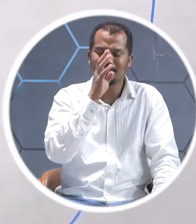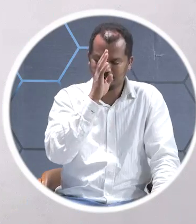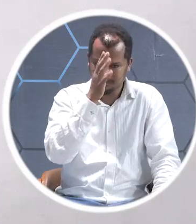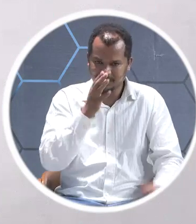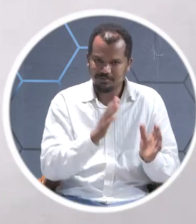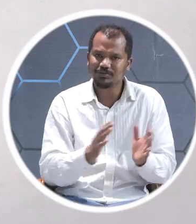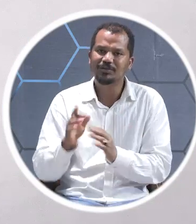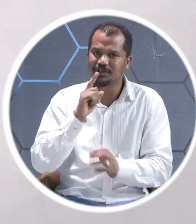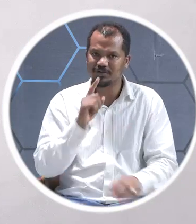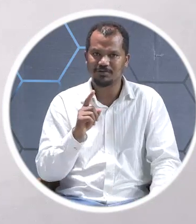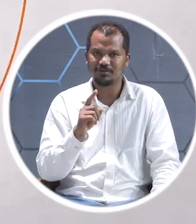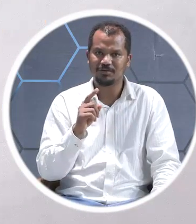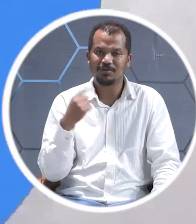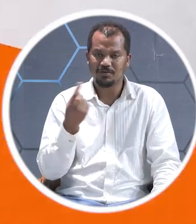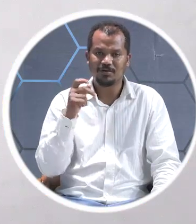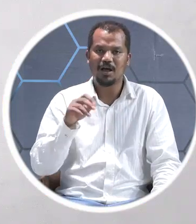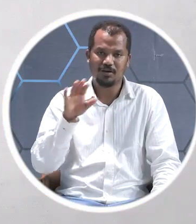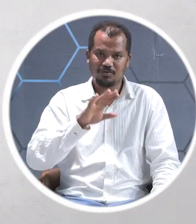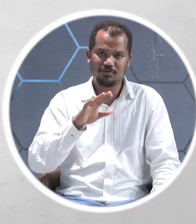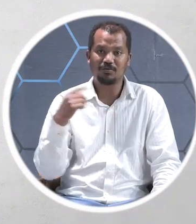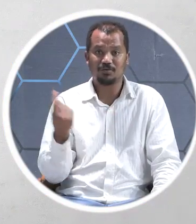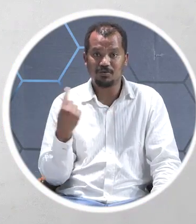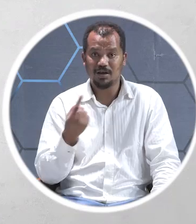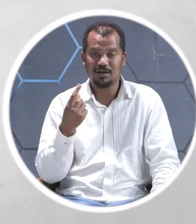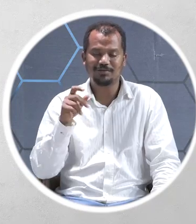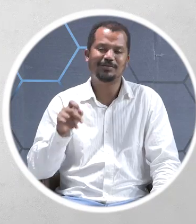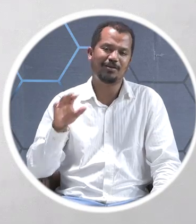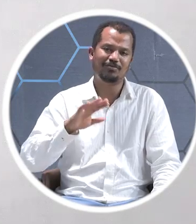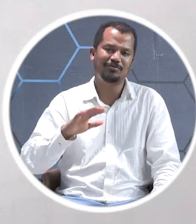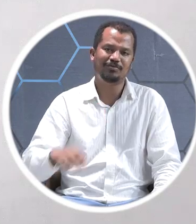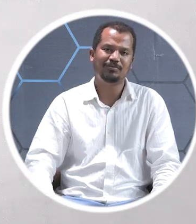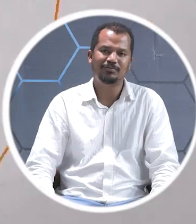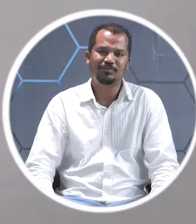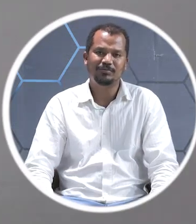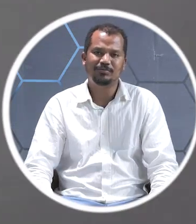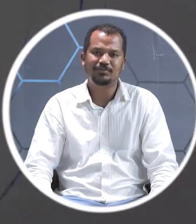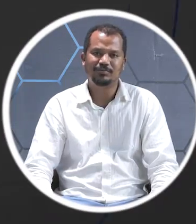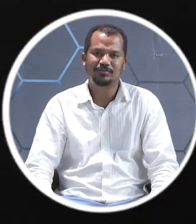ግንዛቤ የሚፈጠርበት ዝግጅት ነው። ሁሌ ዳጉ ሁሌ ዳጉ